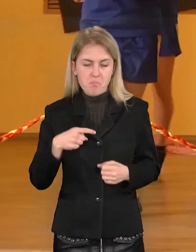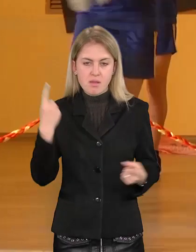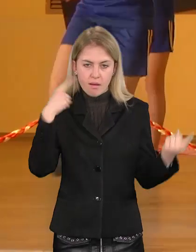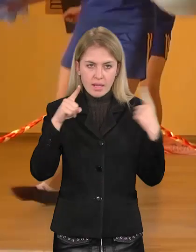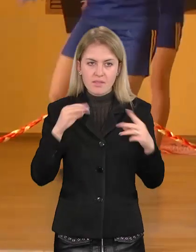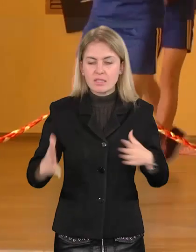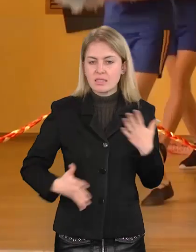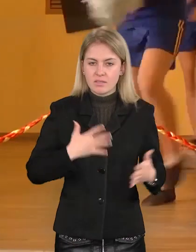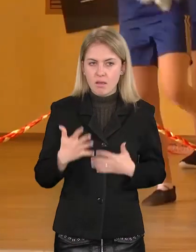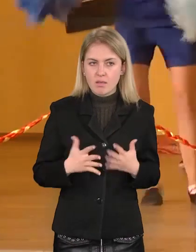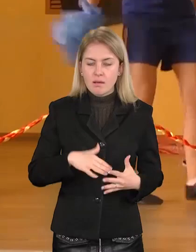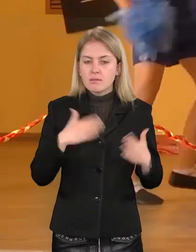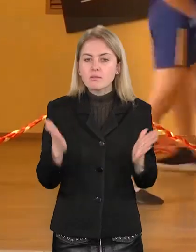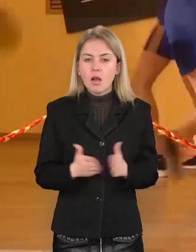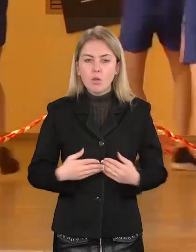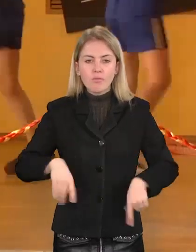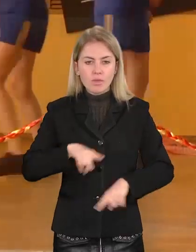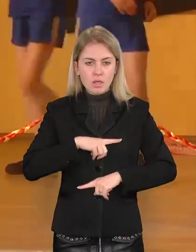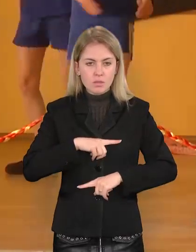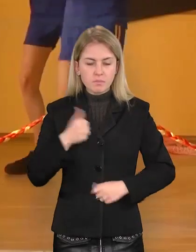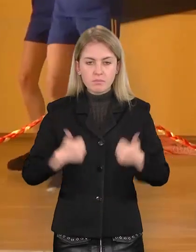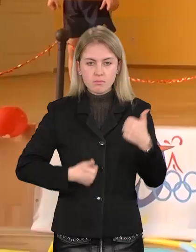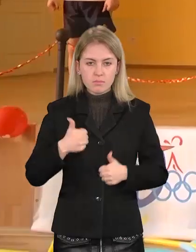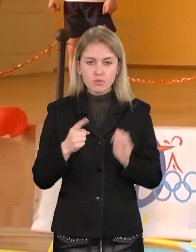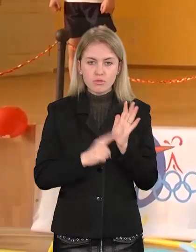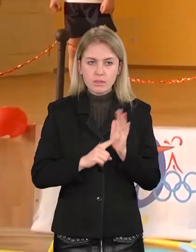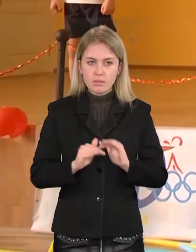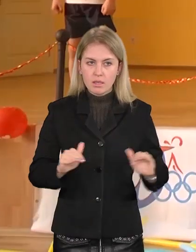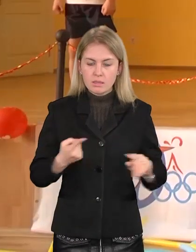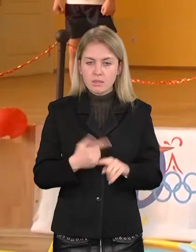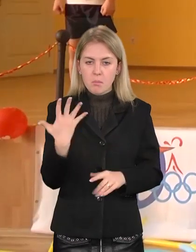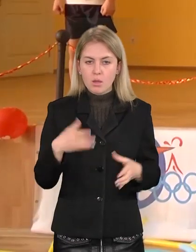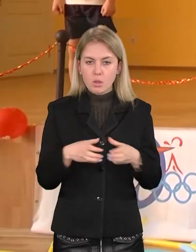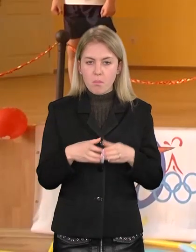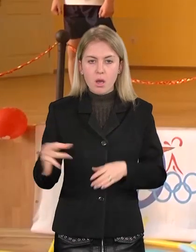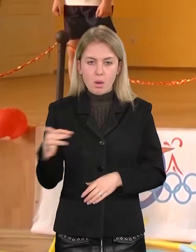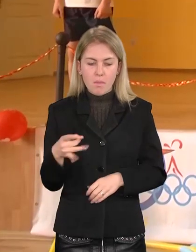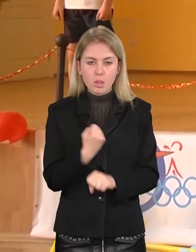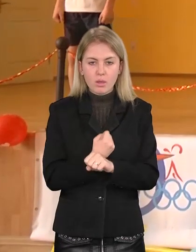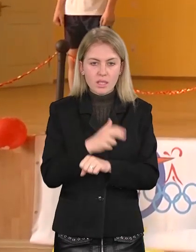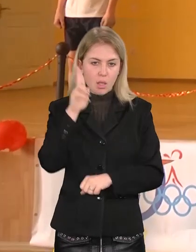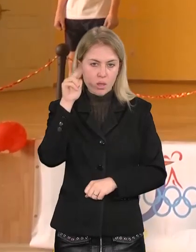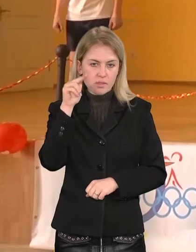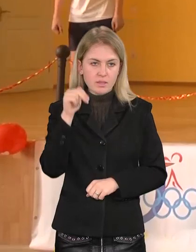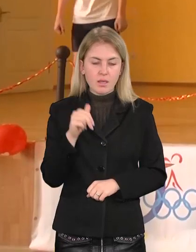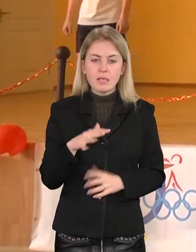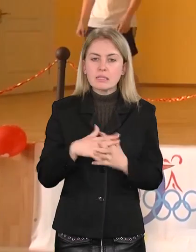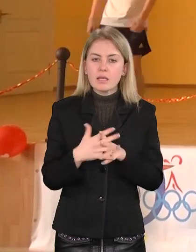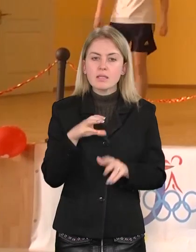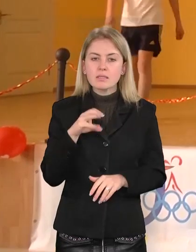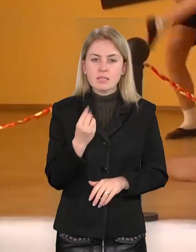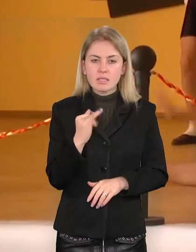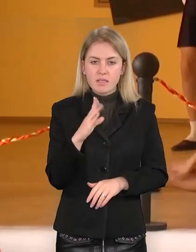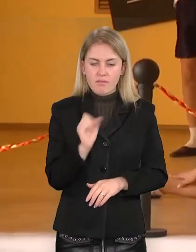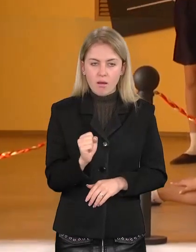завзяття. Загалом у фіналі обласного етапу змагаються 60 дітей. Це 5 команд із Роменок, Тирки, Кролевця, села Стицьківка Сумського